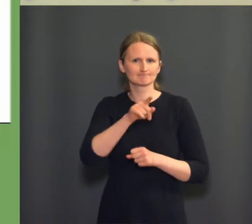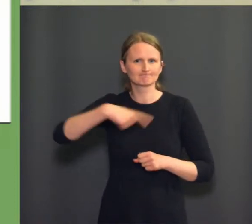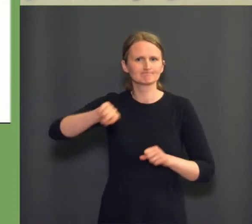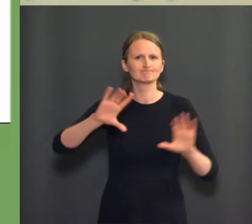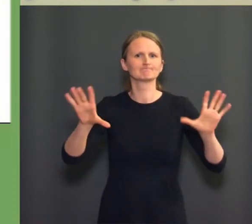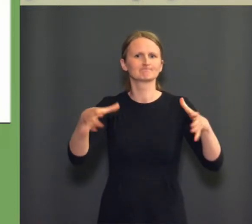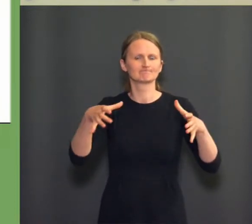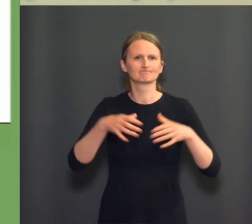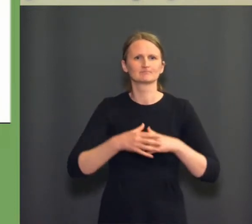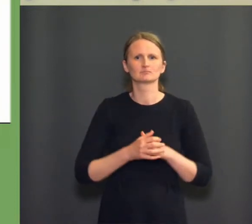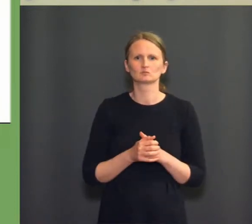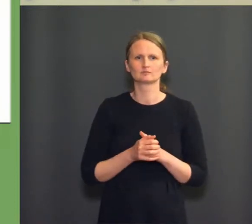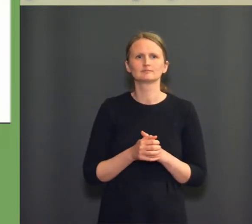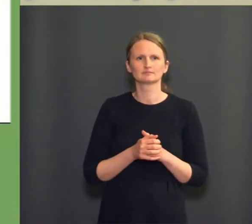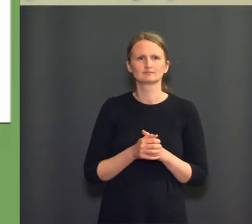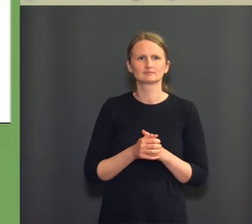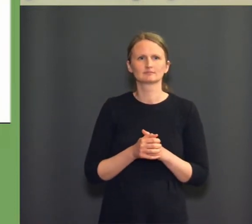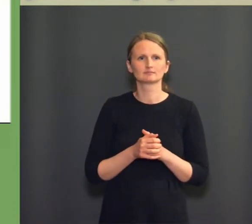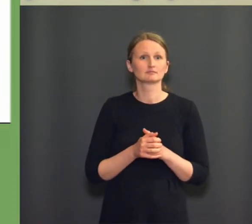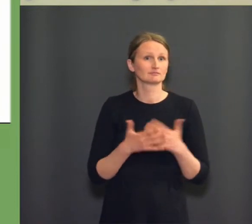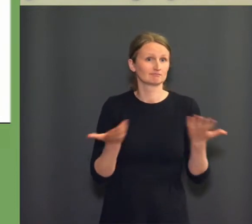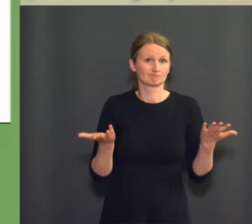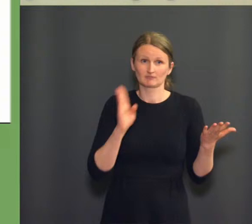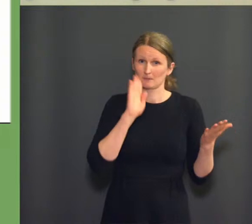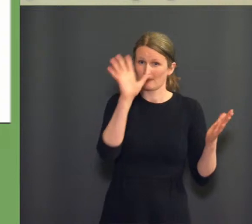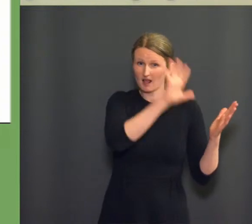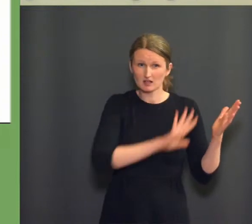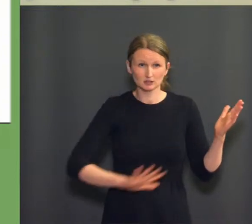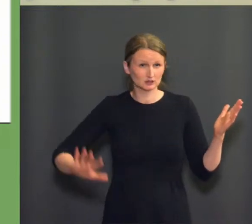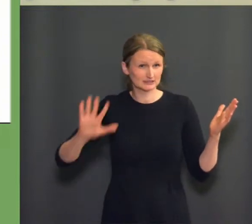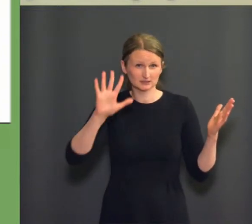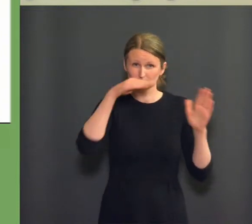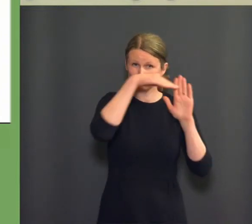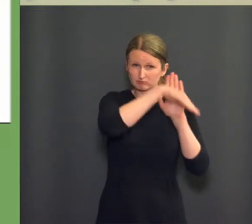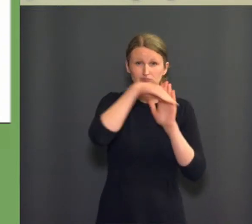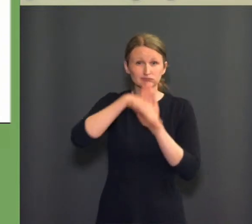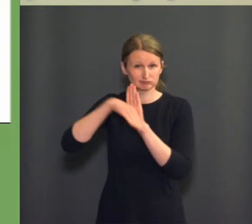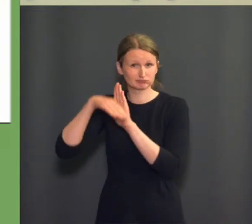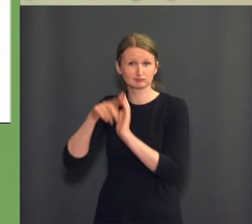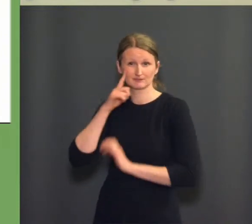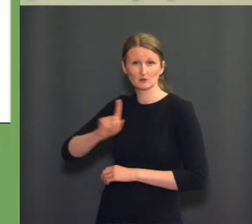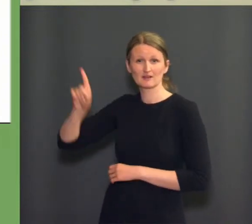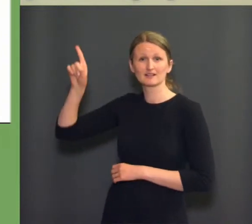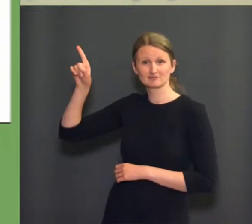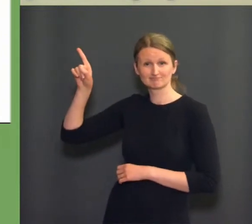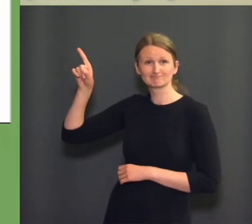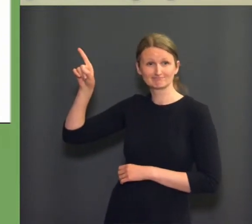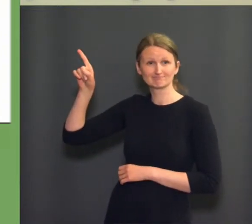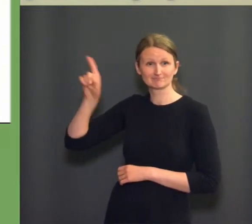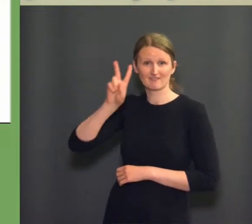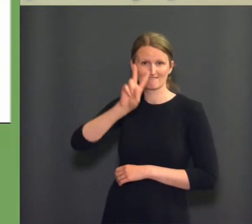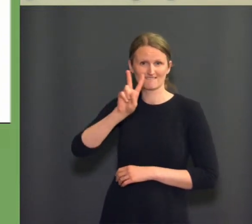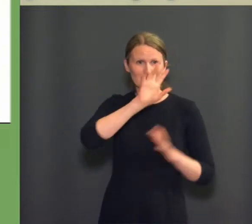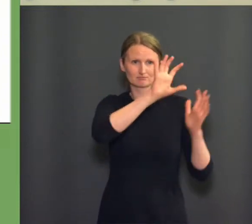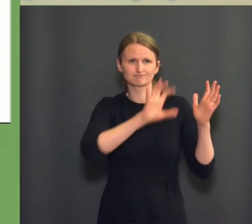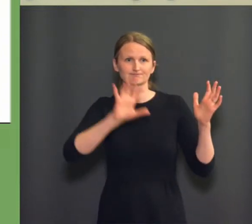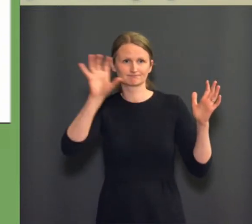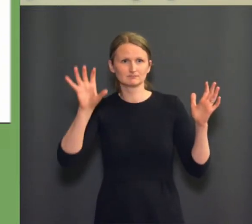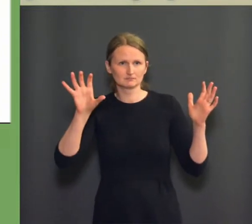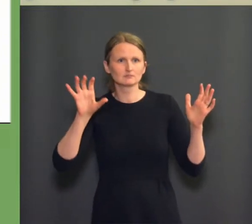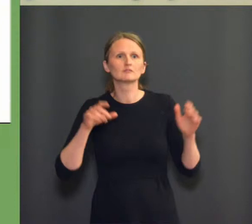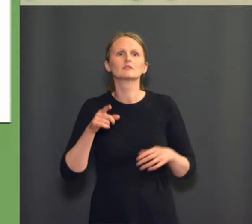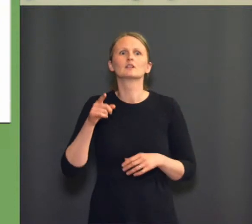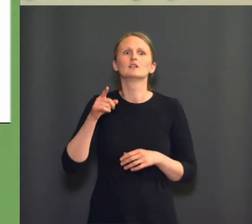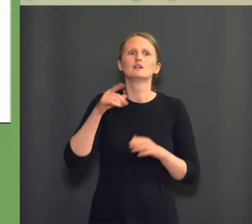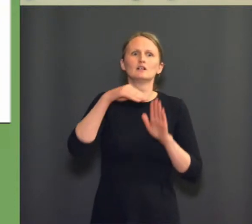est présente dans toutes les régions du pays. Elle va entre moins 20 et moins 30%, selon qu'on est en Flandre, en